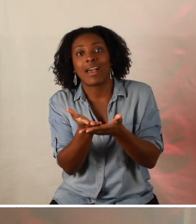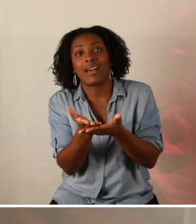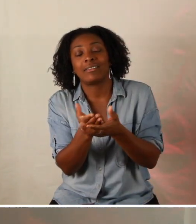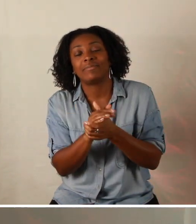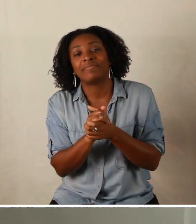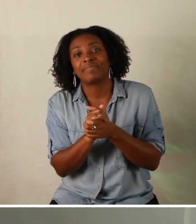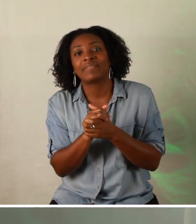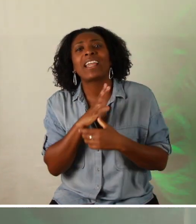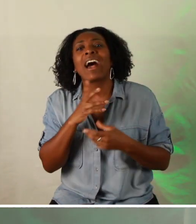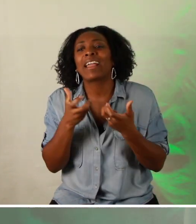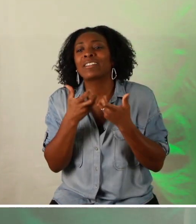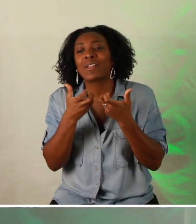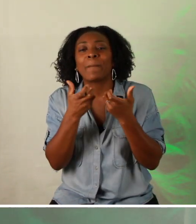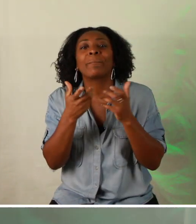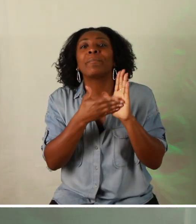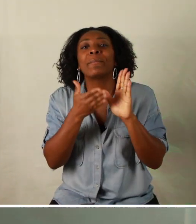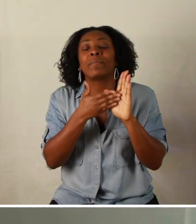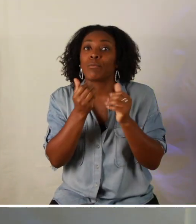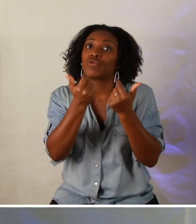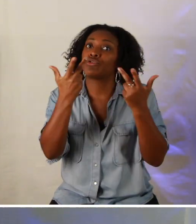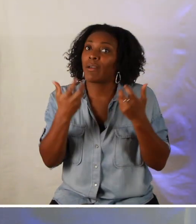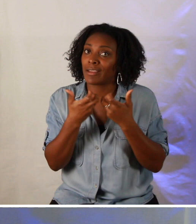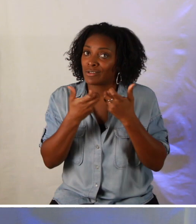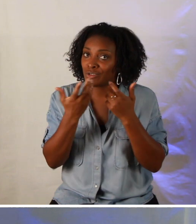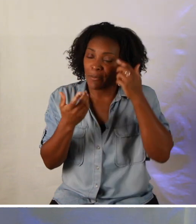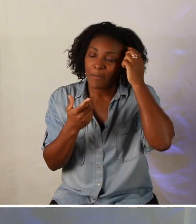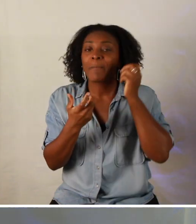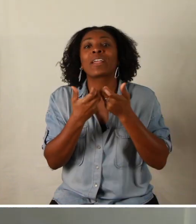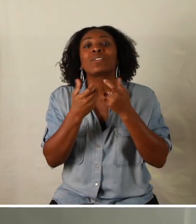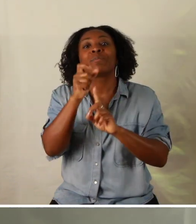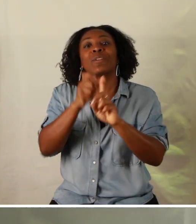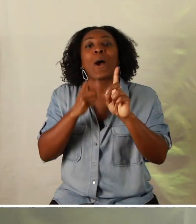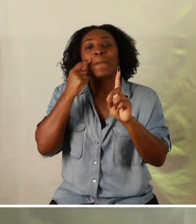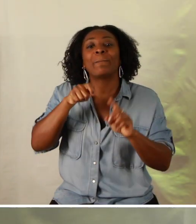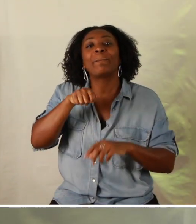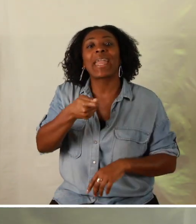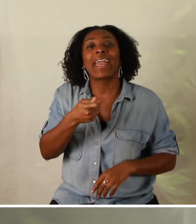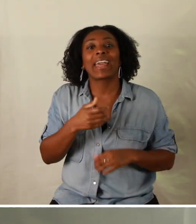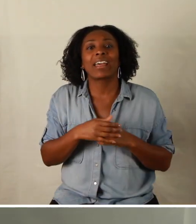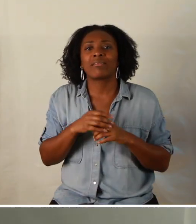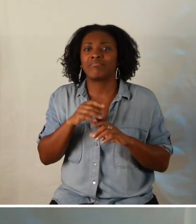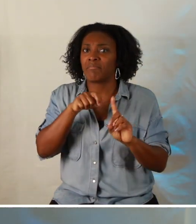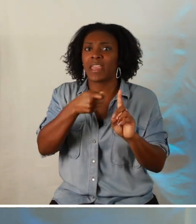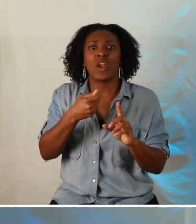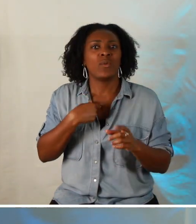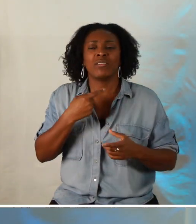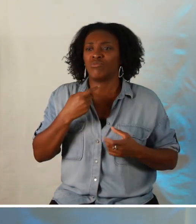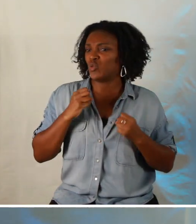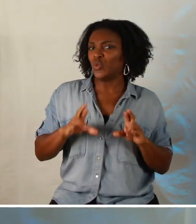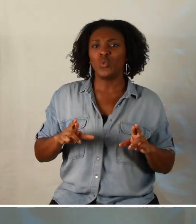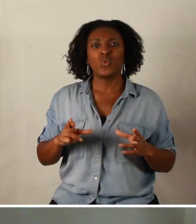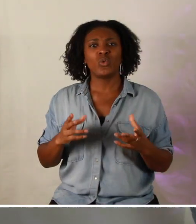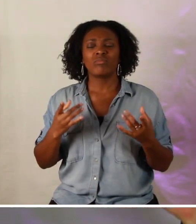On a un exemple dans les Écritures, on en a plusieurs, mais si je pense à Pierre, Pierre c'était un homme sûr de lui, qui va